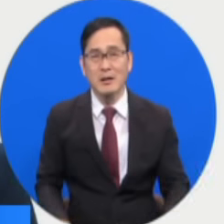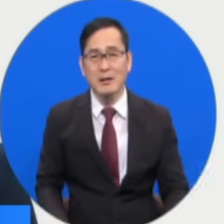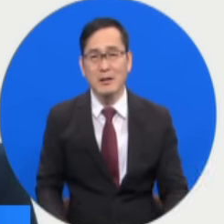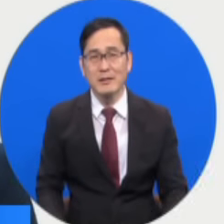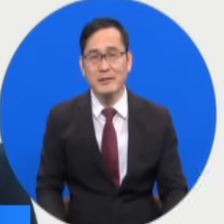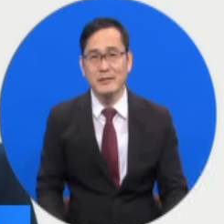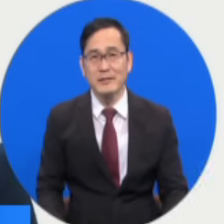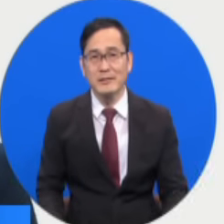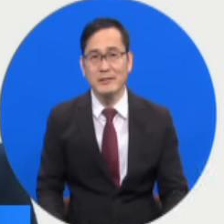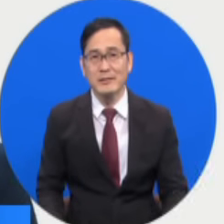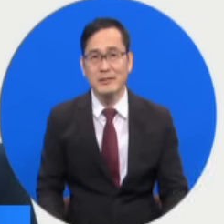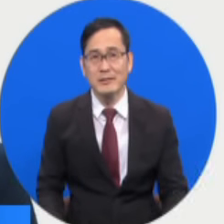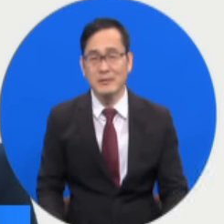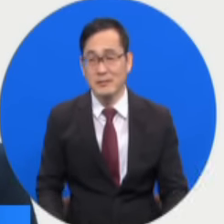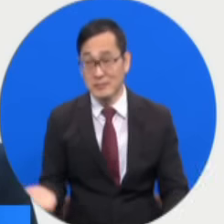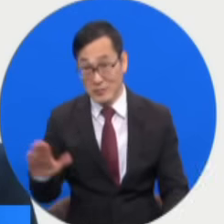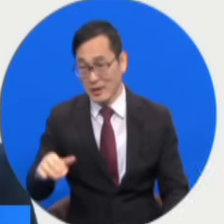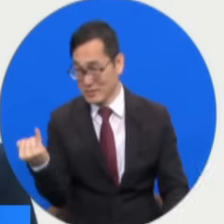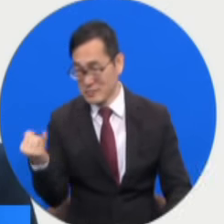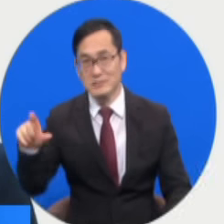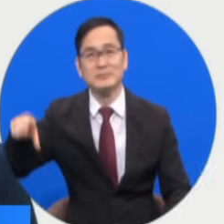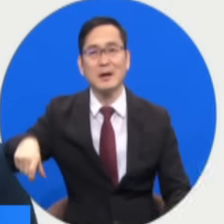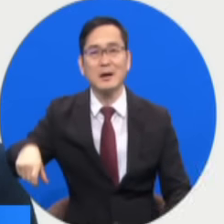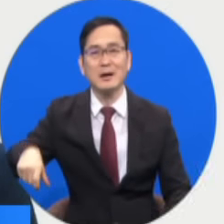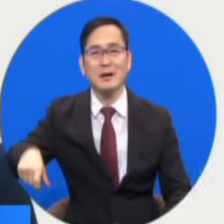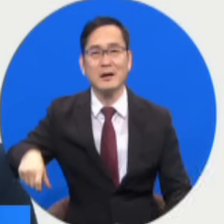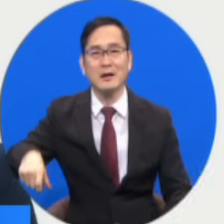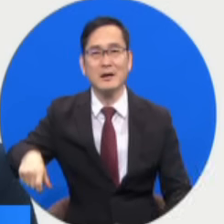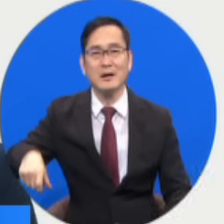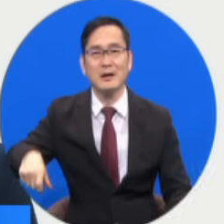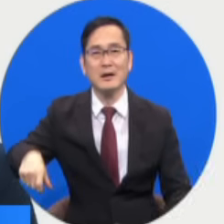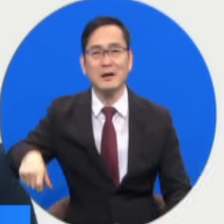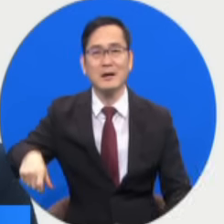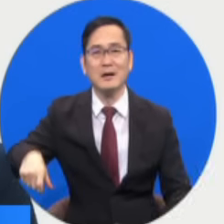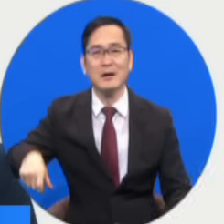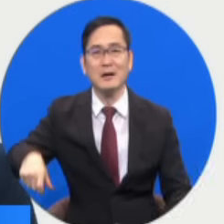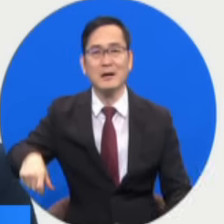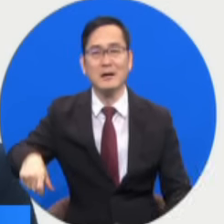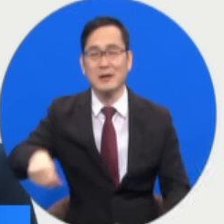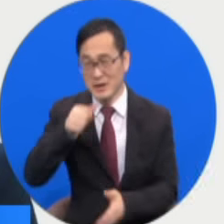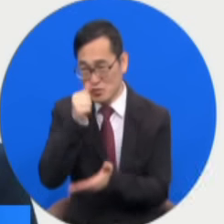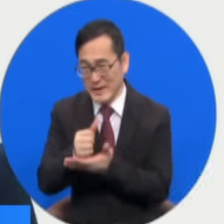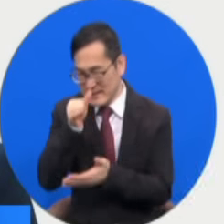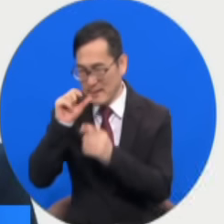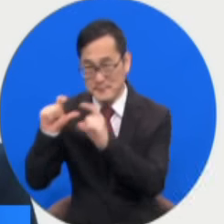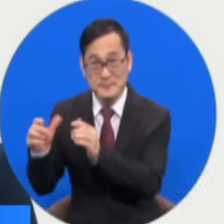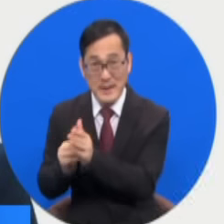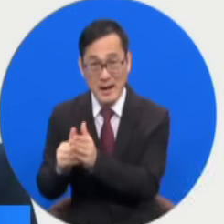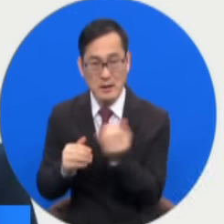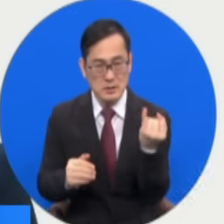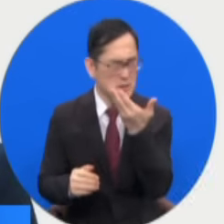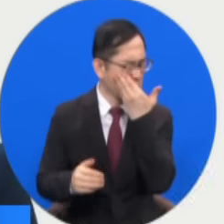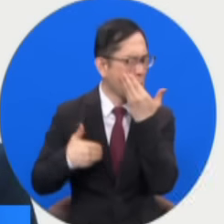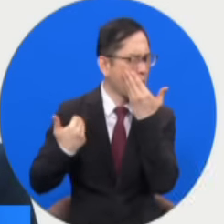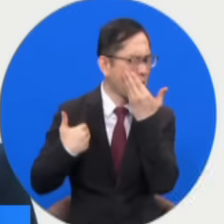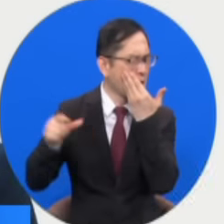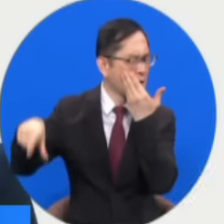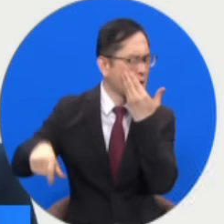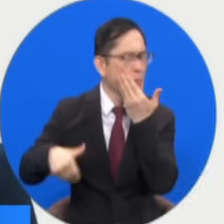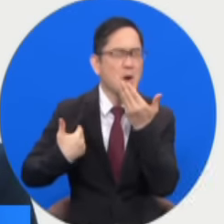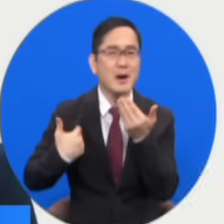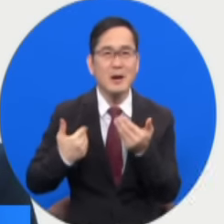경기도 법인 카는 결제가 됐고 배신은 유죄가 선고됐고 김혜경 씨는 몰랐다